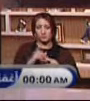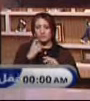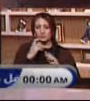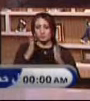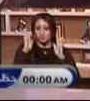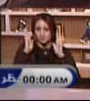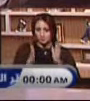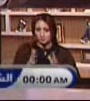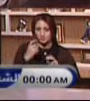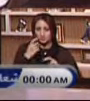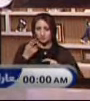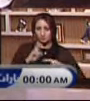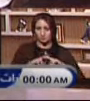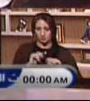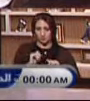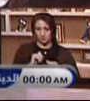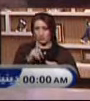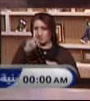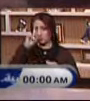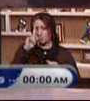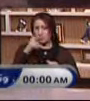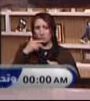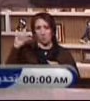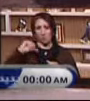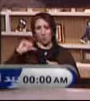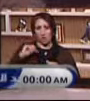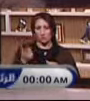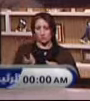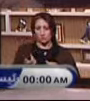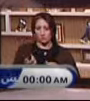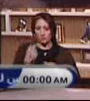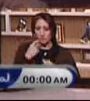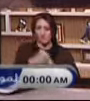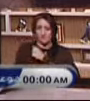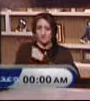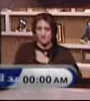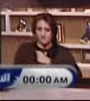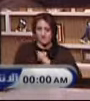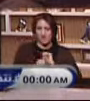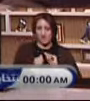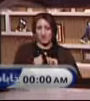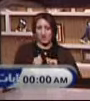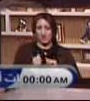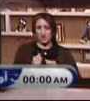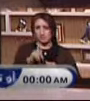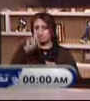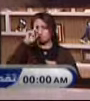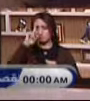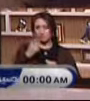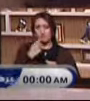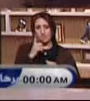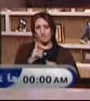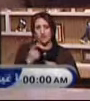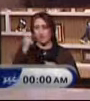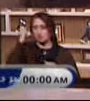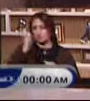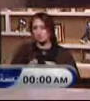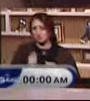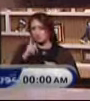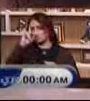الله عائل ومستكبر او متكبر فقير وفقير دق او عنده ده وايه ومحدش عارف يكلمه ده مصيبه. طب الغني وبيتكبر